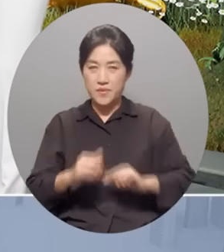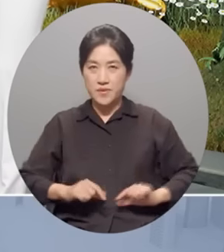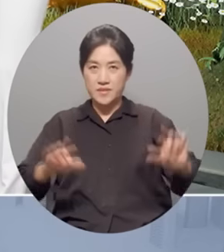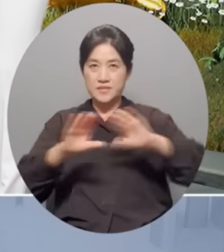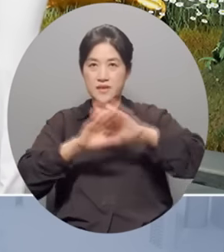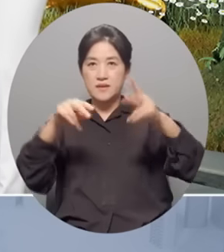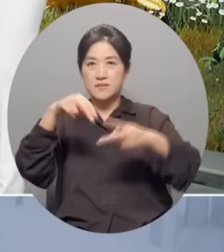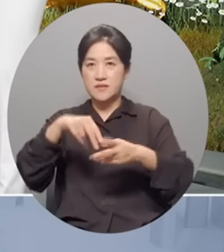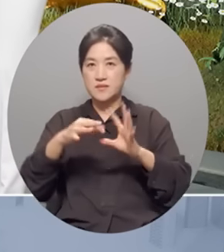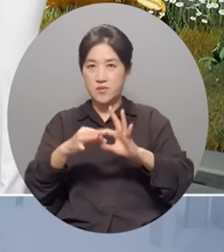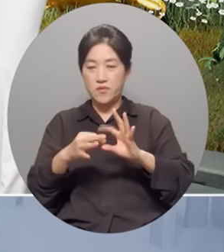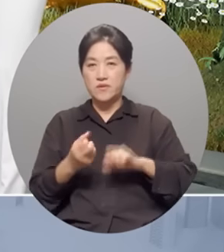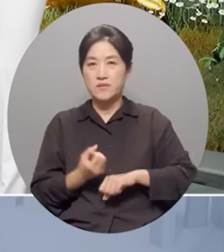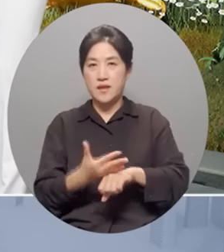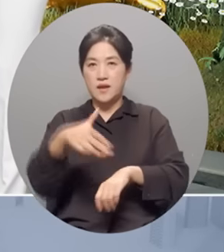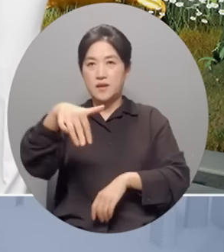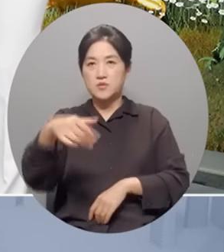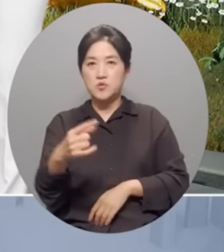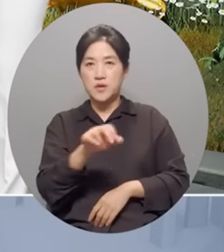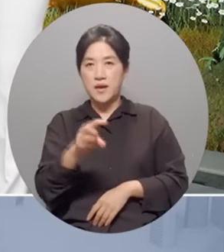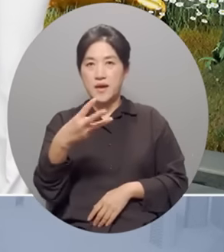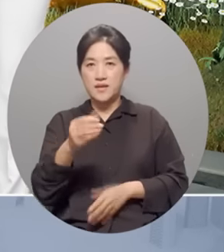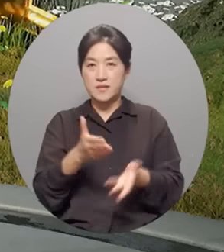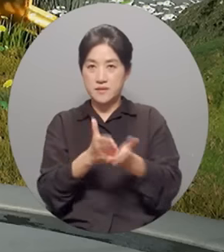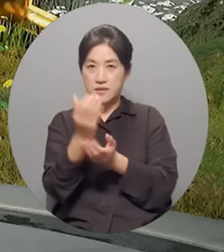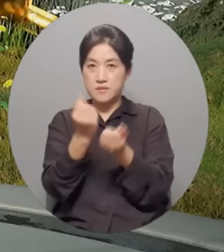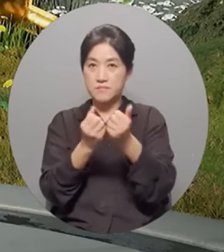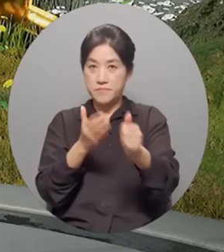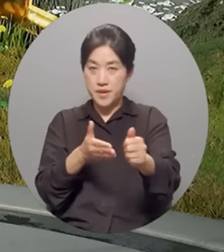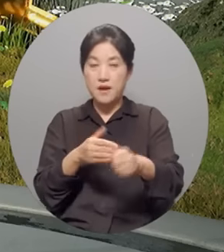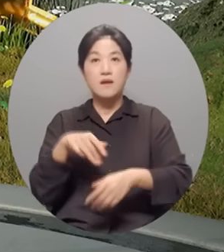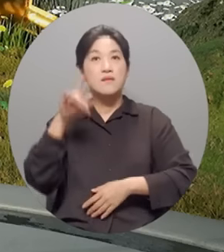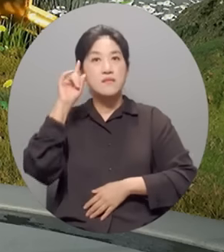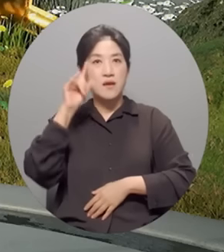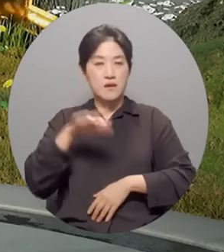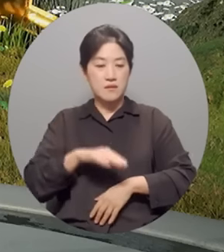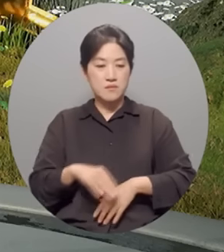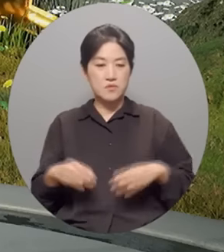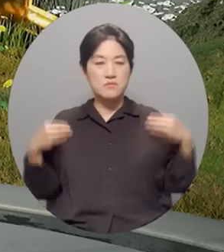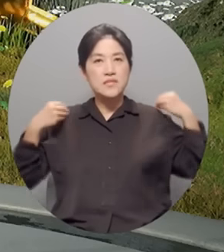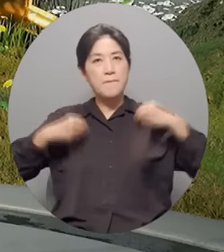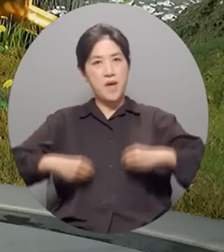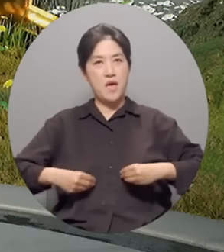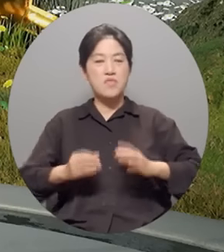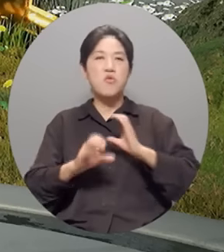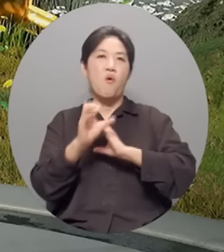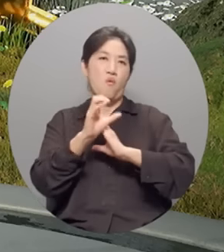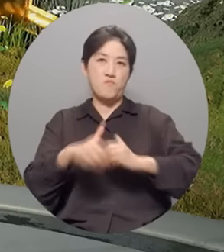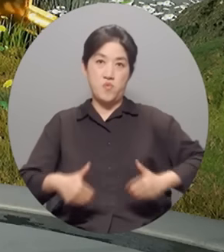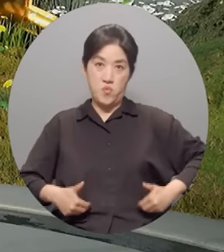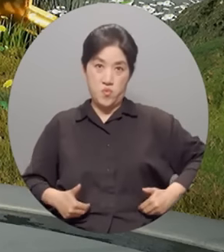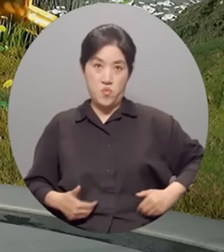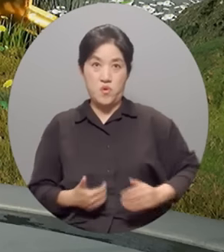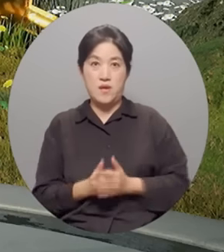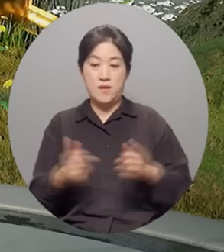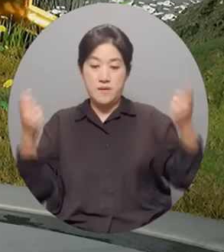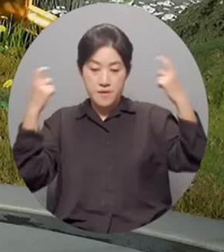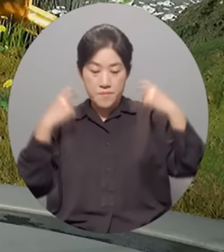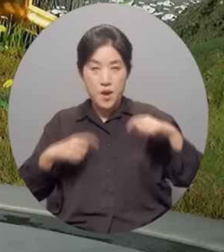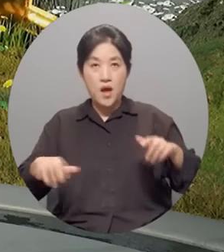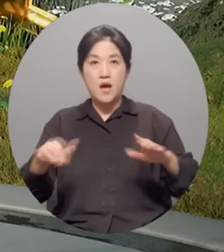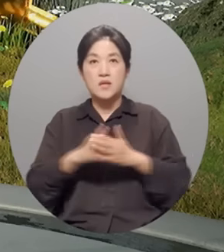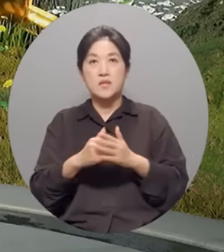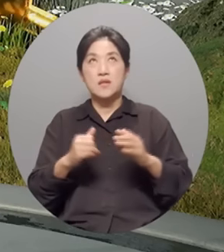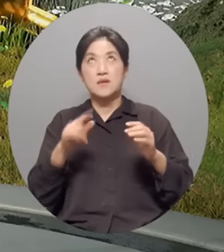연결합니다 최아리 캐스터 전해 주세요네 내일은 겉옷을 잘 챙겨 주셔야 하겠습니다 밤사이 북쪽에